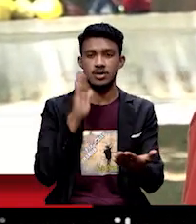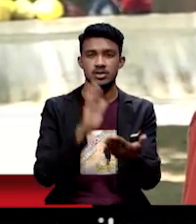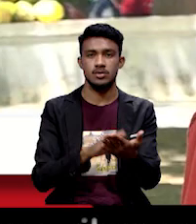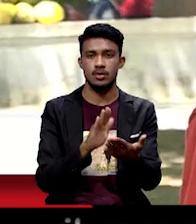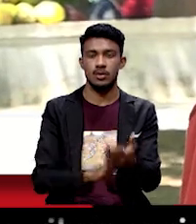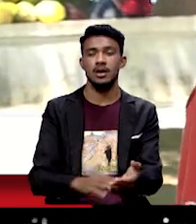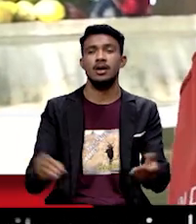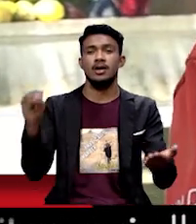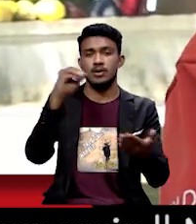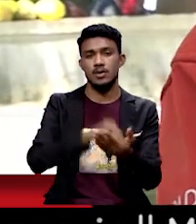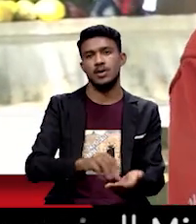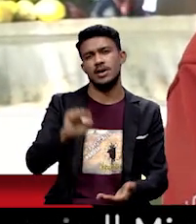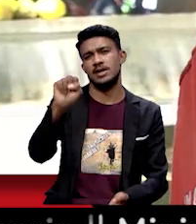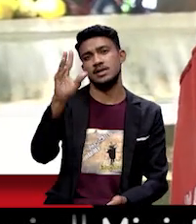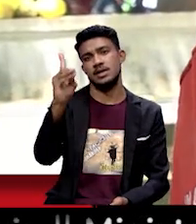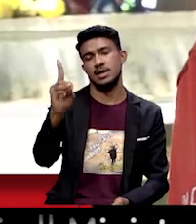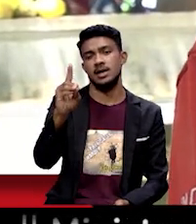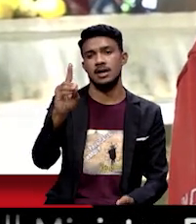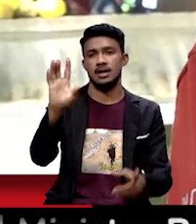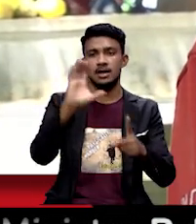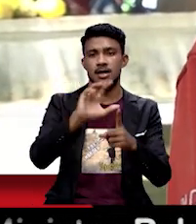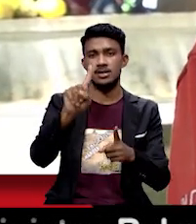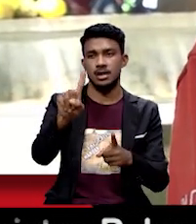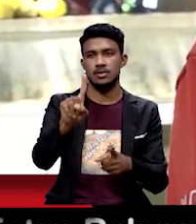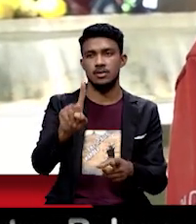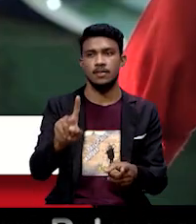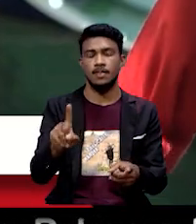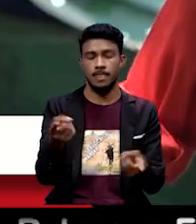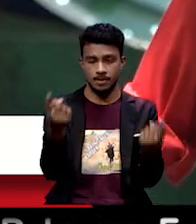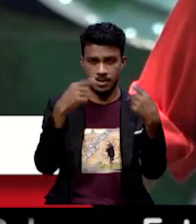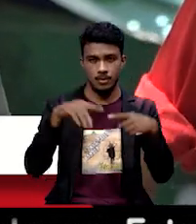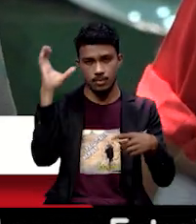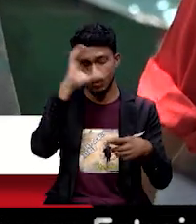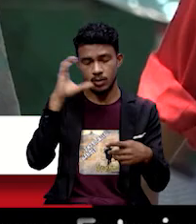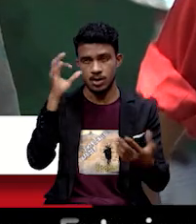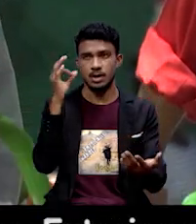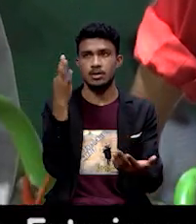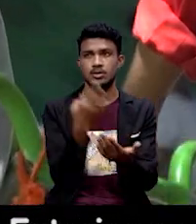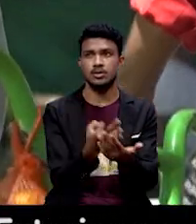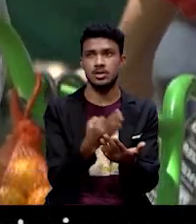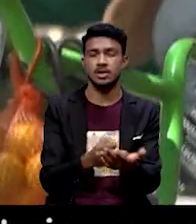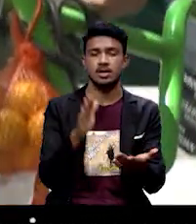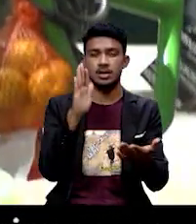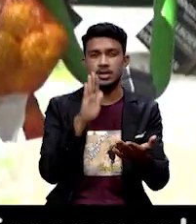kelas 1. Usai kosan lewa, usai mai buku kosan. Sekolah